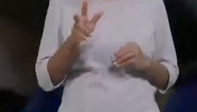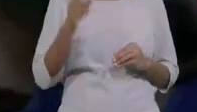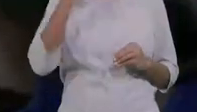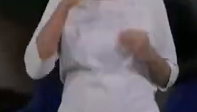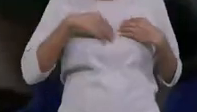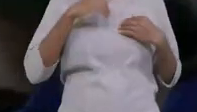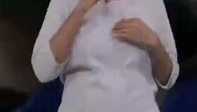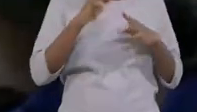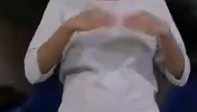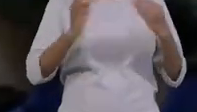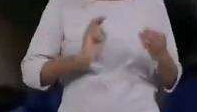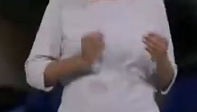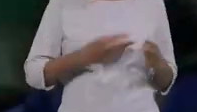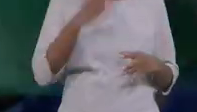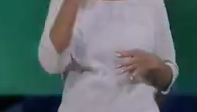Troisièmement,